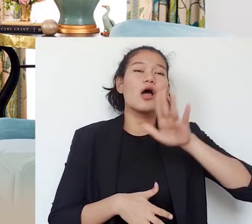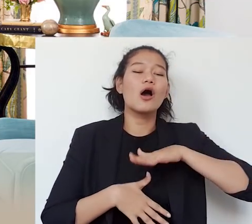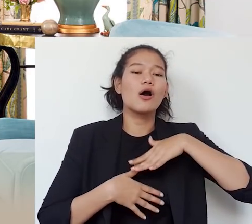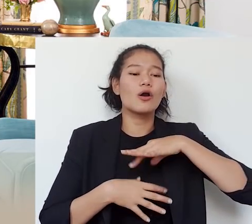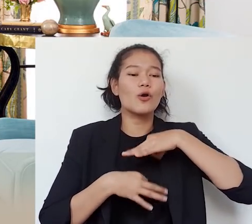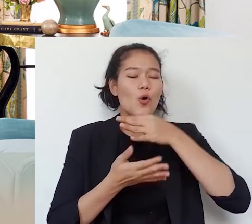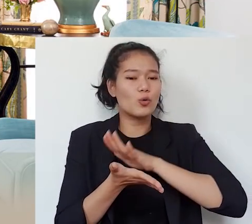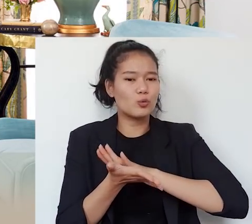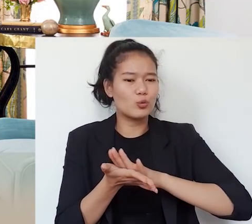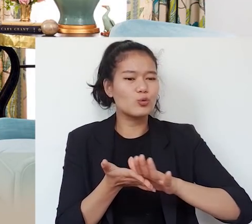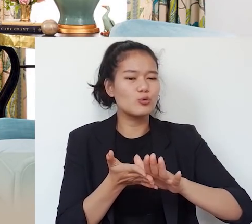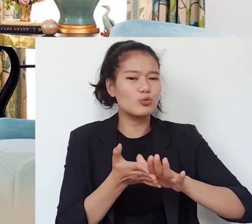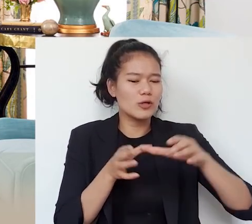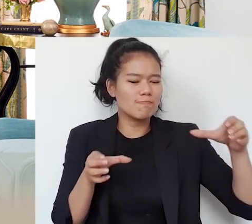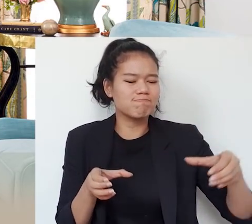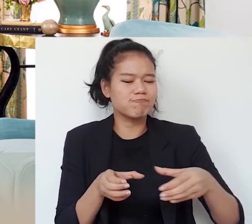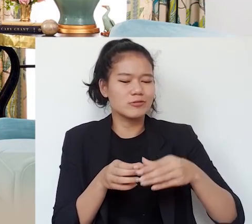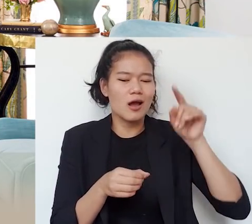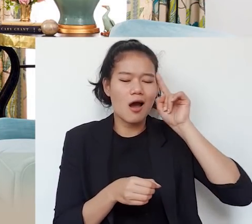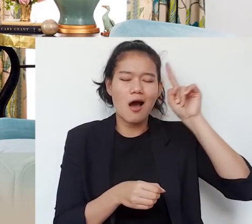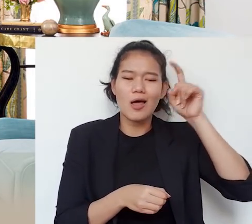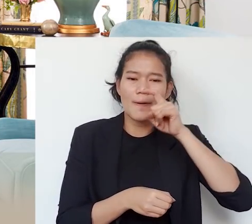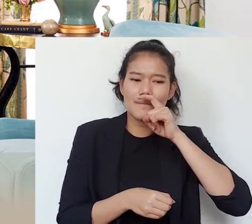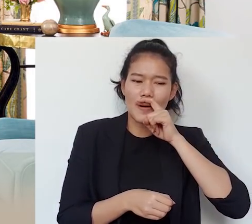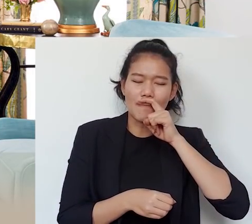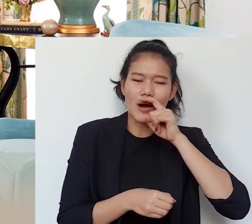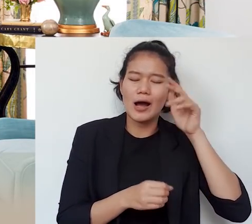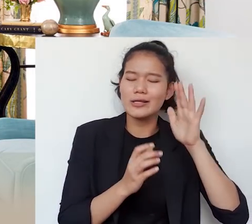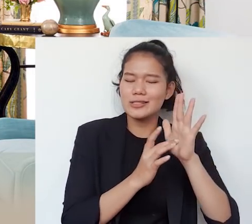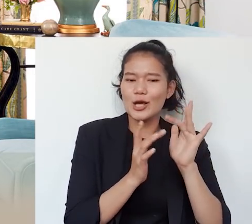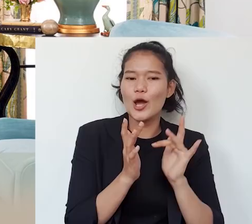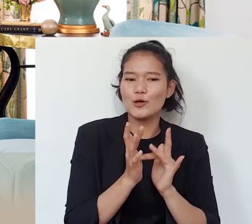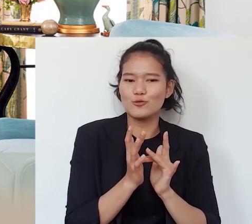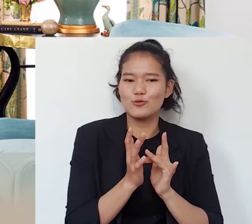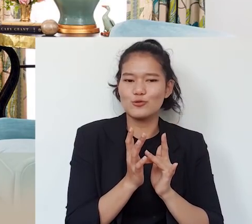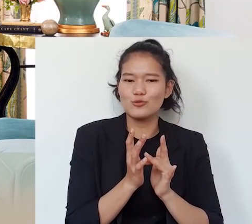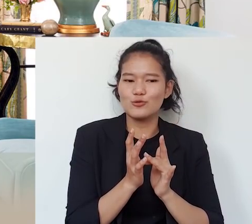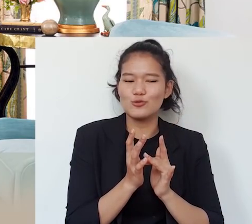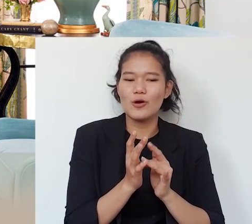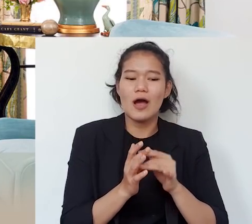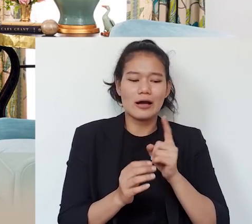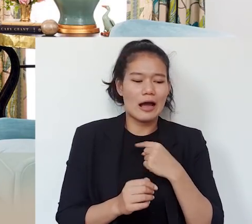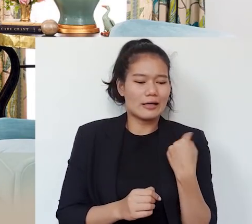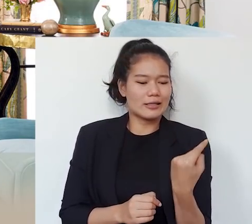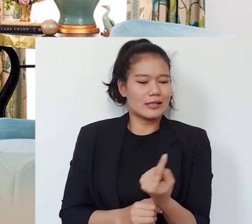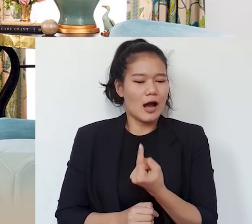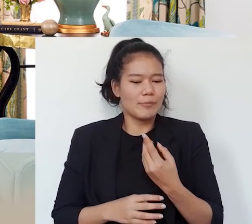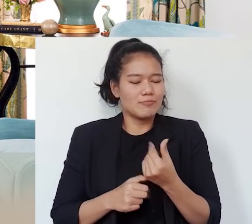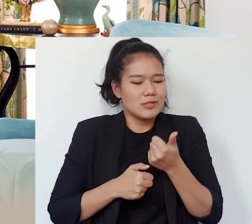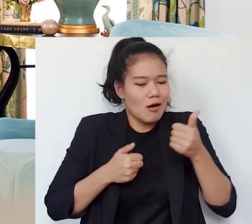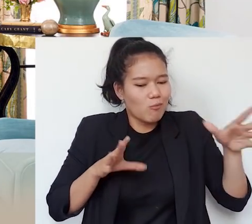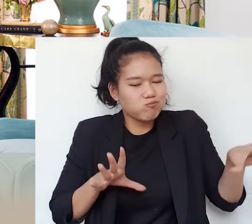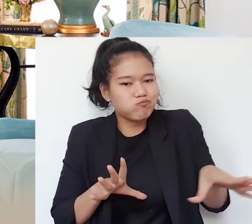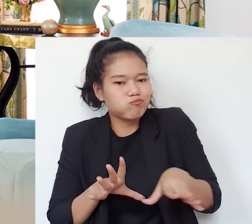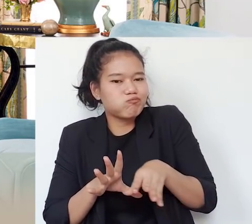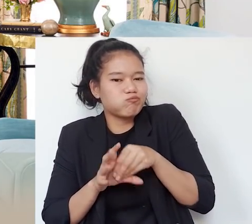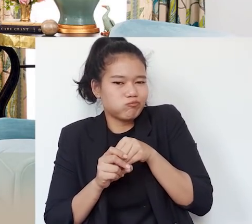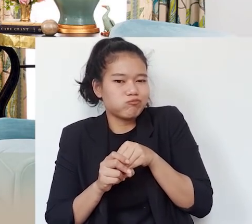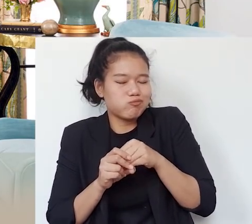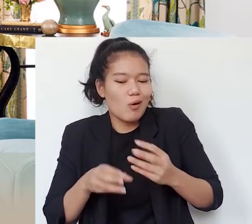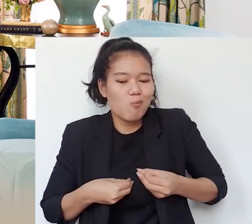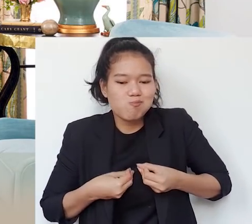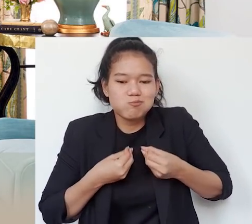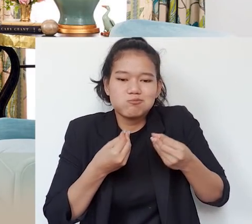Kudus di dalam persekutuan yang erat dengan Allah Bapa dan Yesus Kristus itu menjadi persekutuan di mana kami boleh